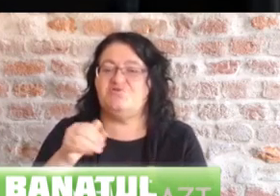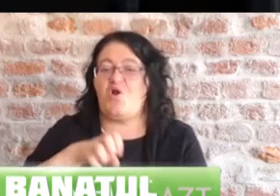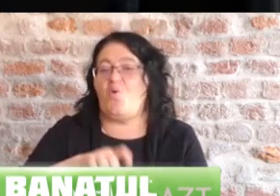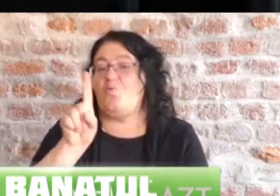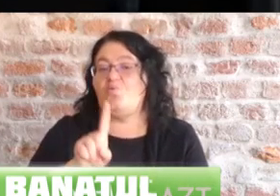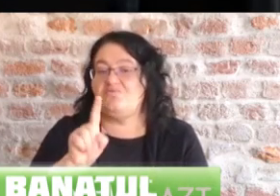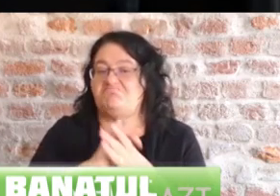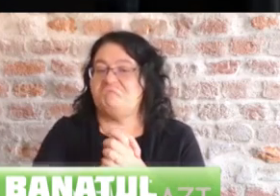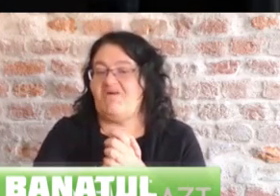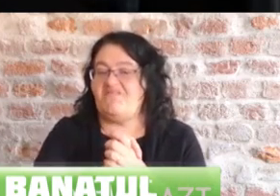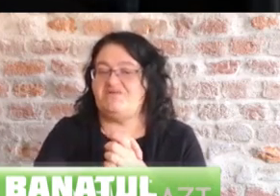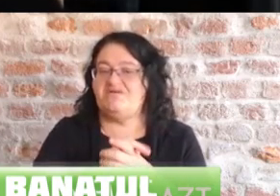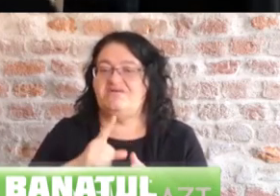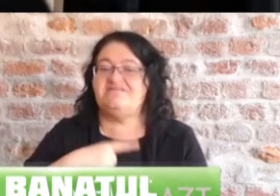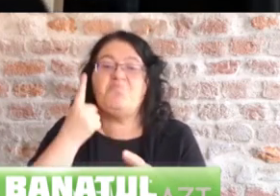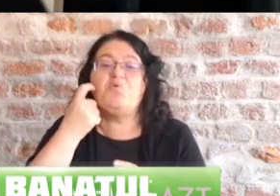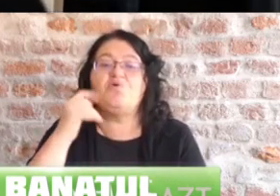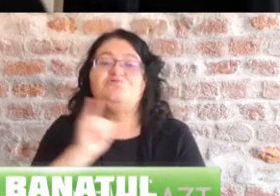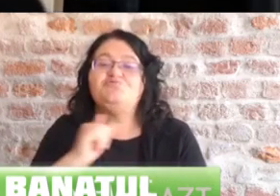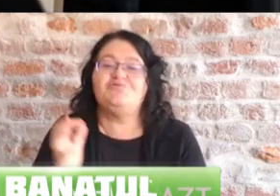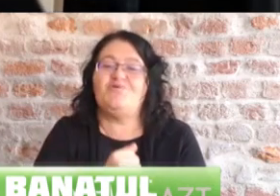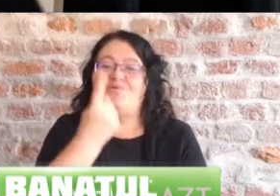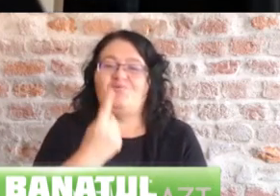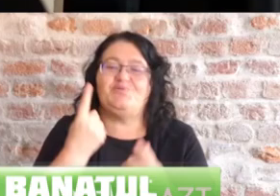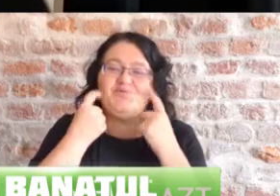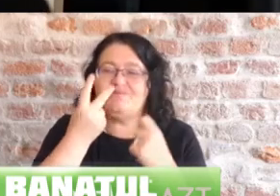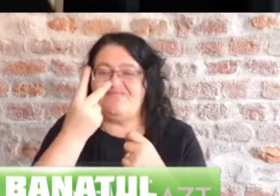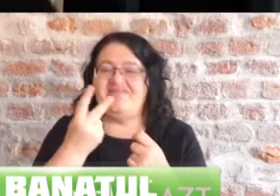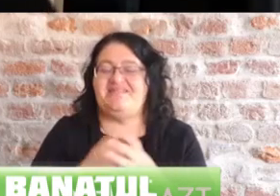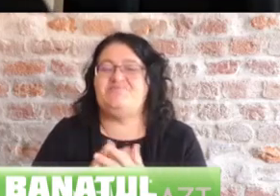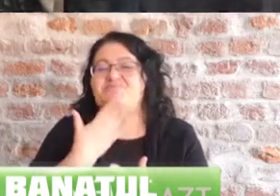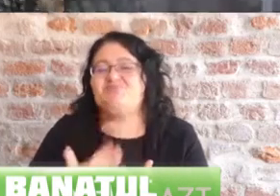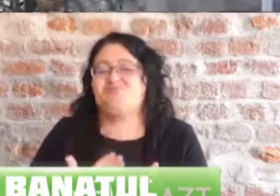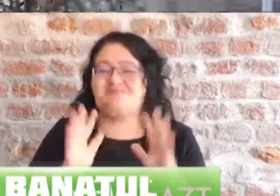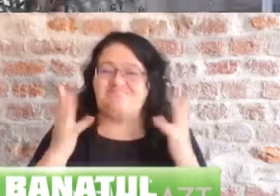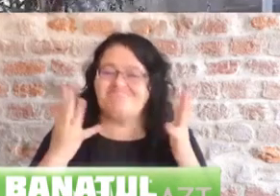locul 1, pe care suntem și noi curioși să-i vedem. Mulțumim!